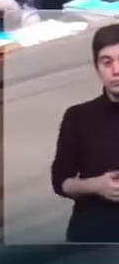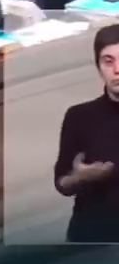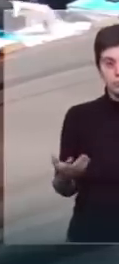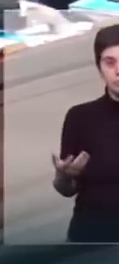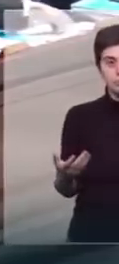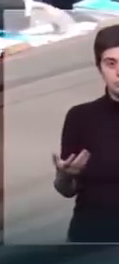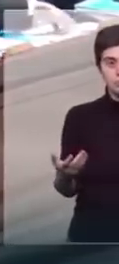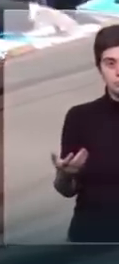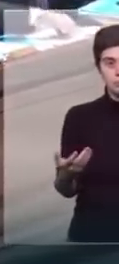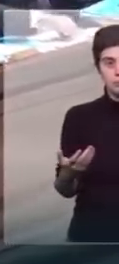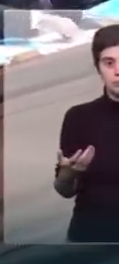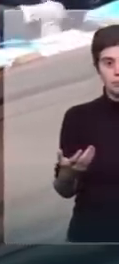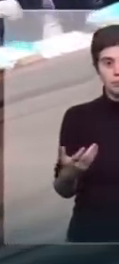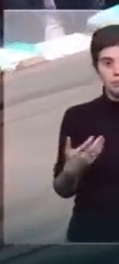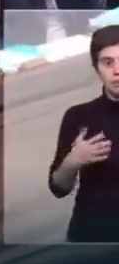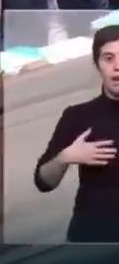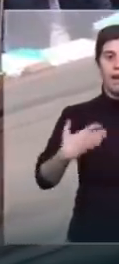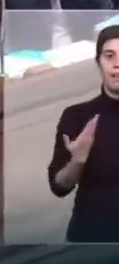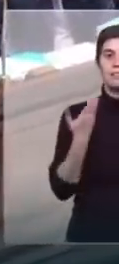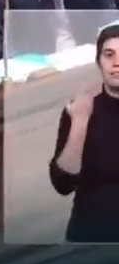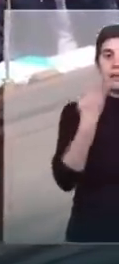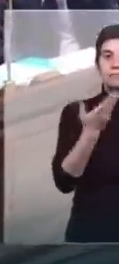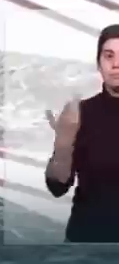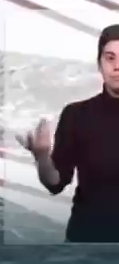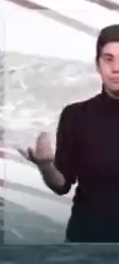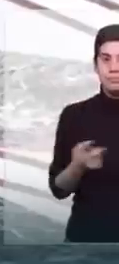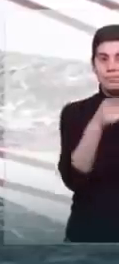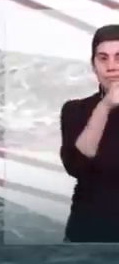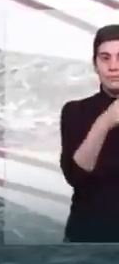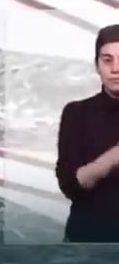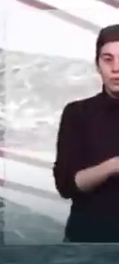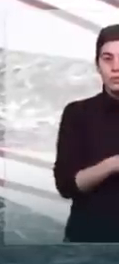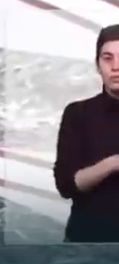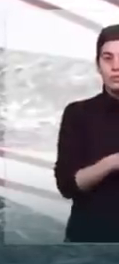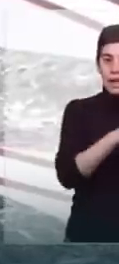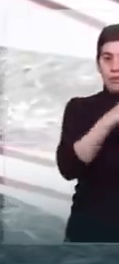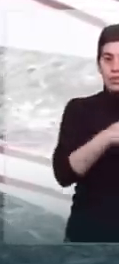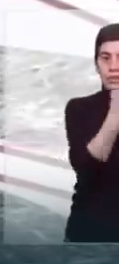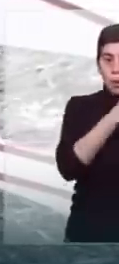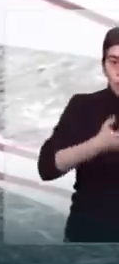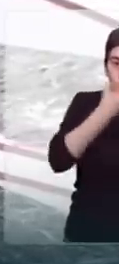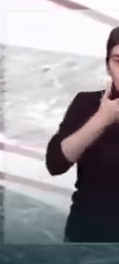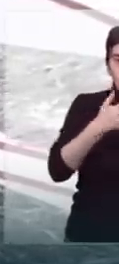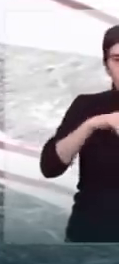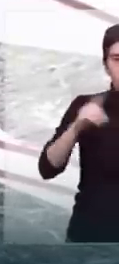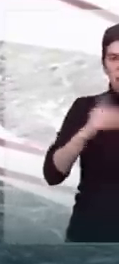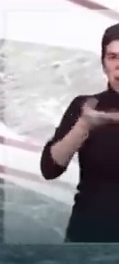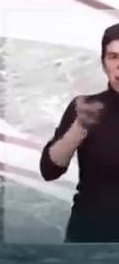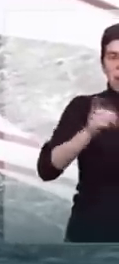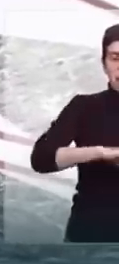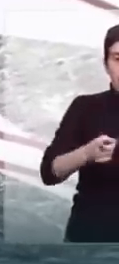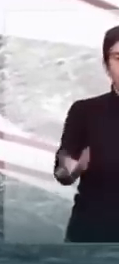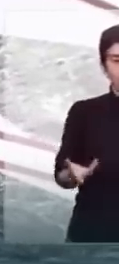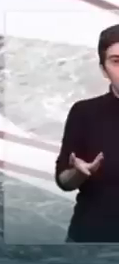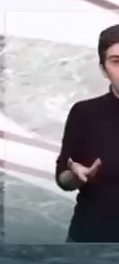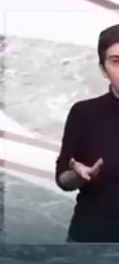j'aime quand vous consacrez du temps et de l'énergie dans cet hémicycle à soutenir l'industrie en France plutôt qu'à lui taper dessus. Je crois que c'est beaucoup plus